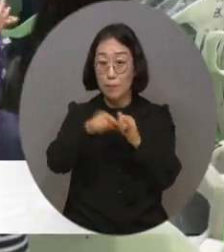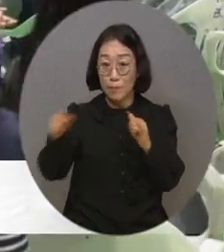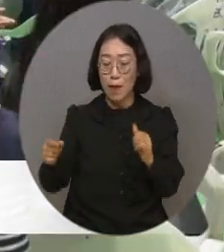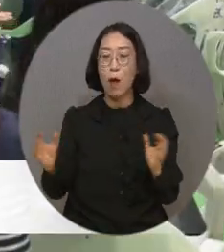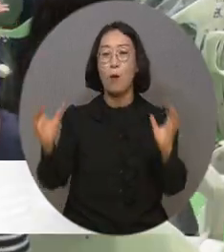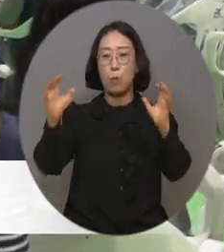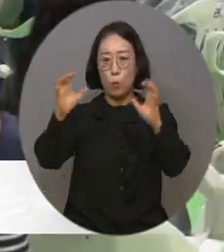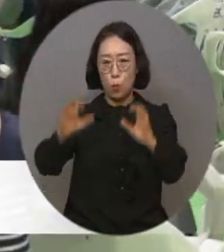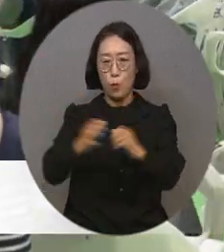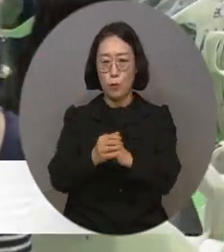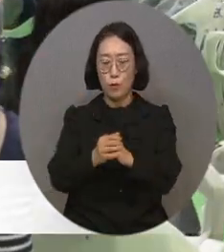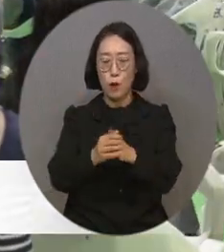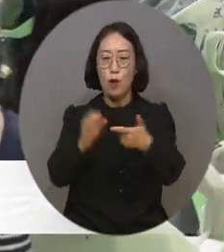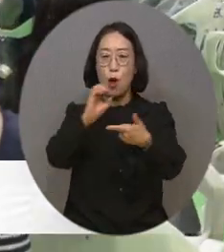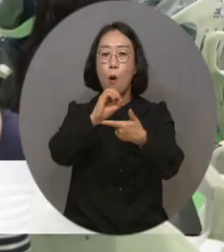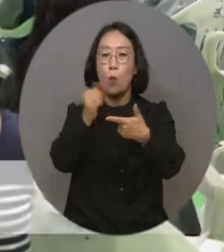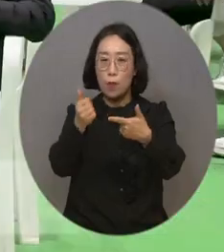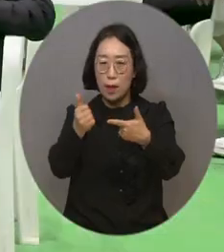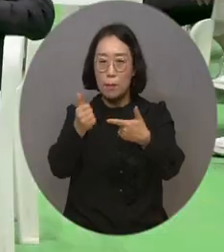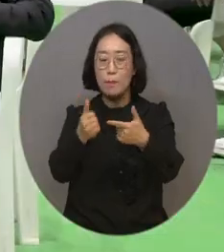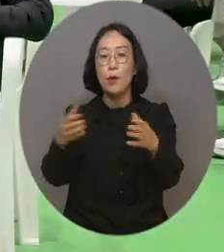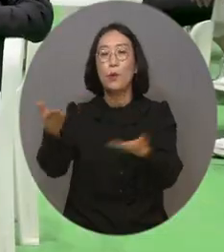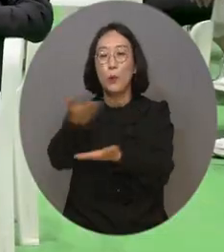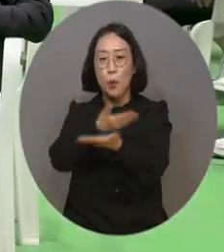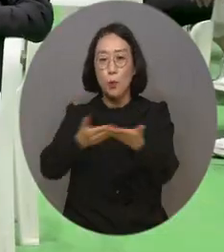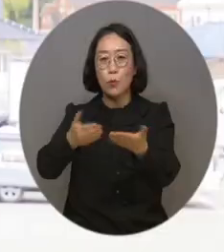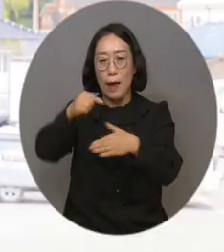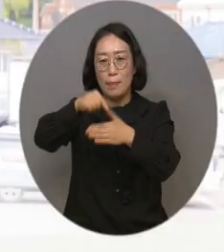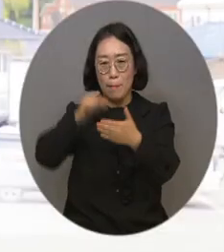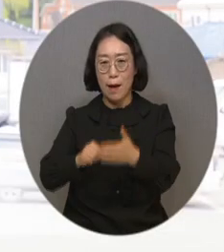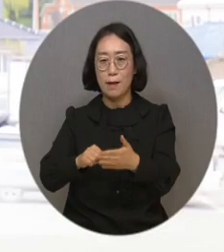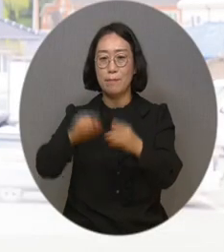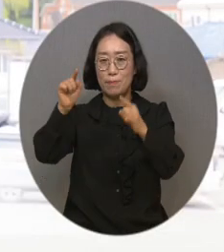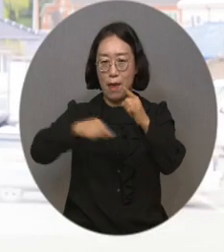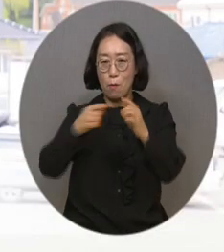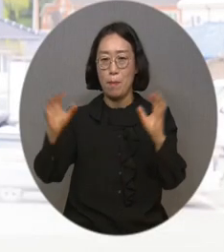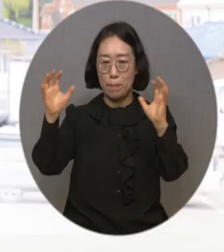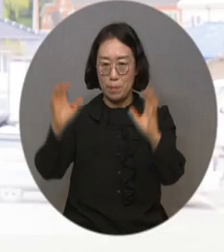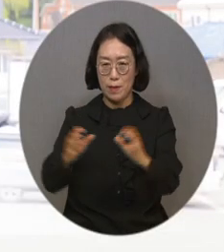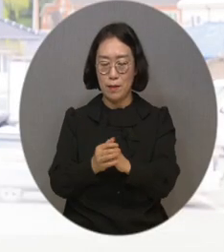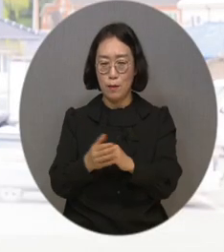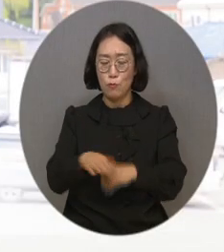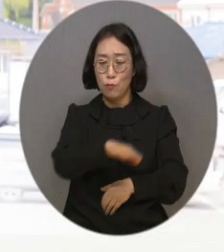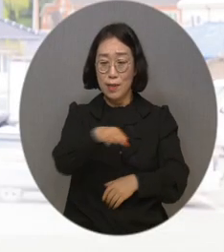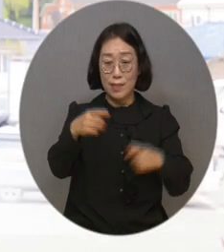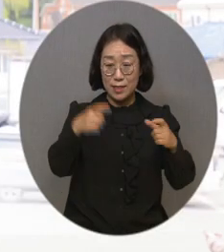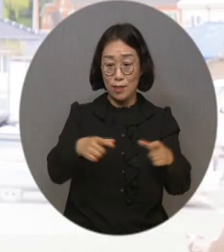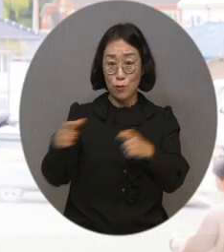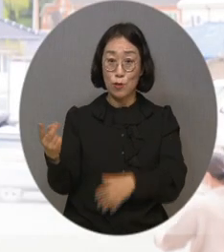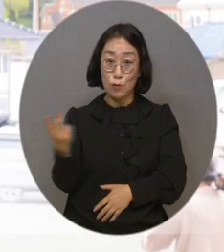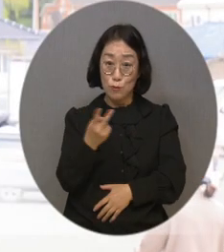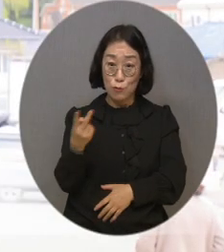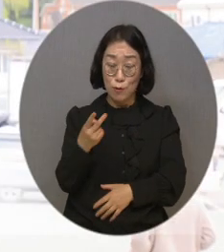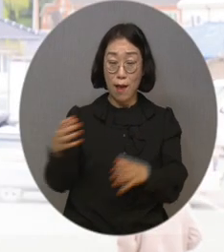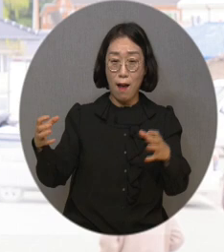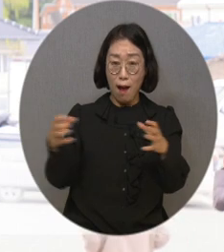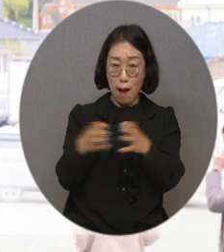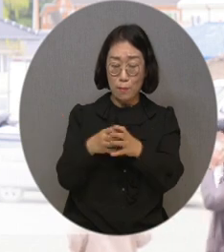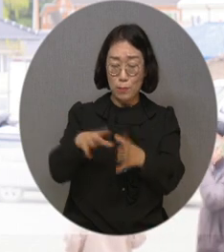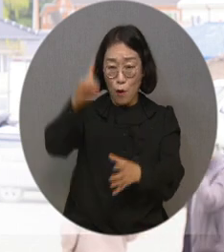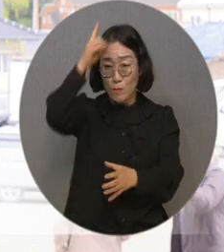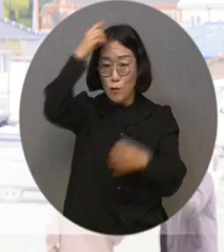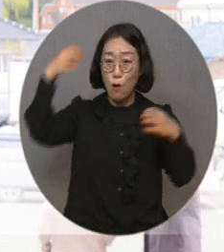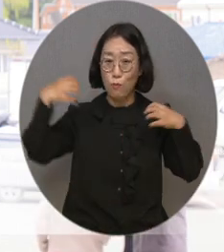장성군민회관에서 영원함 교류 한마음 대회를 개최했습니다. 우리가 영원함 이렇게 교류 행사를 하는 것은 처음에는 이제